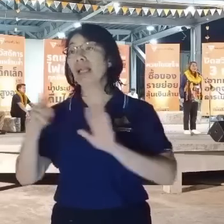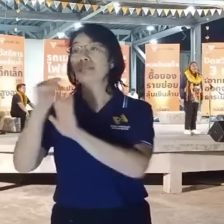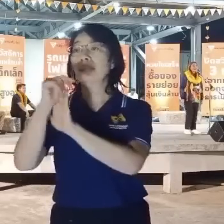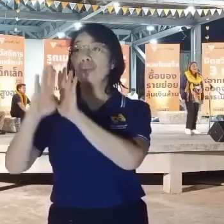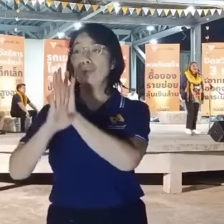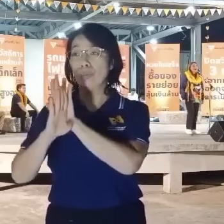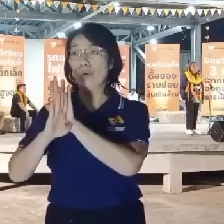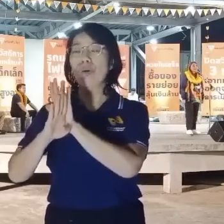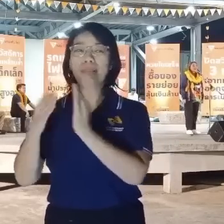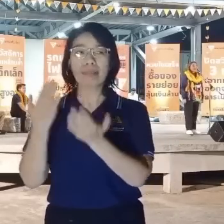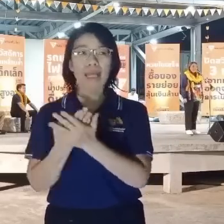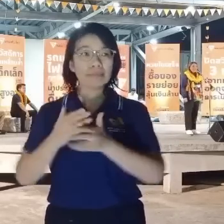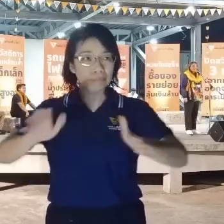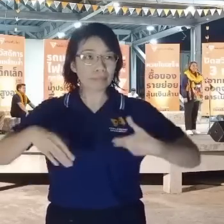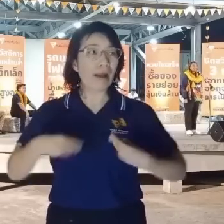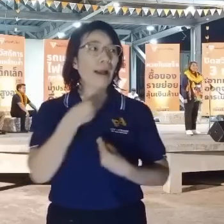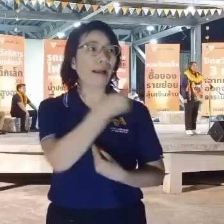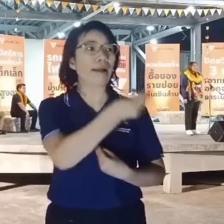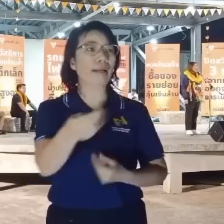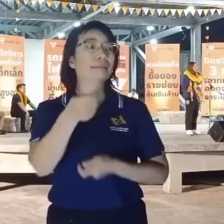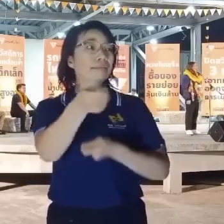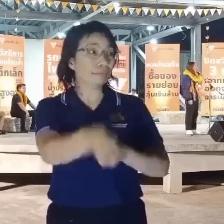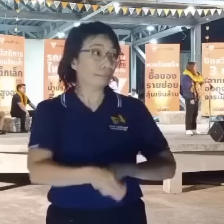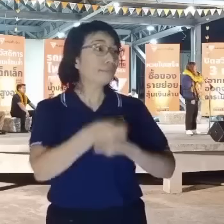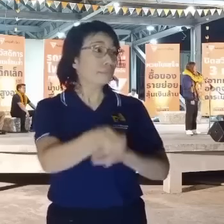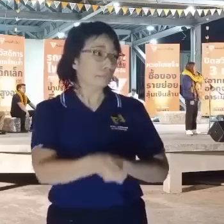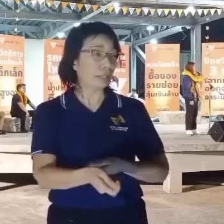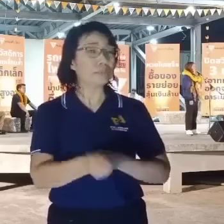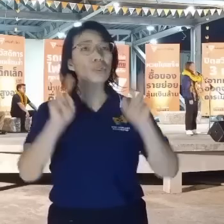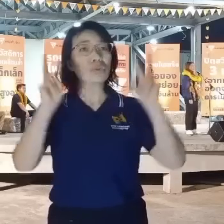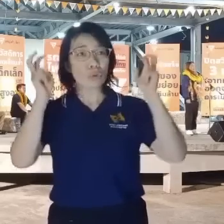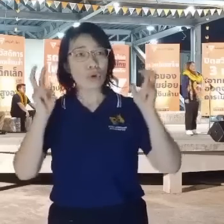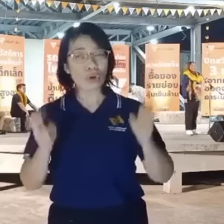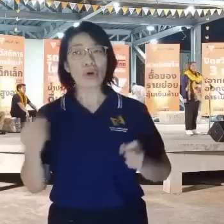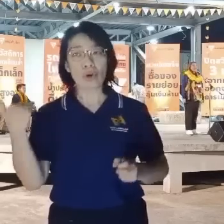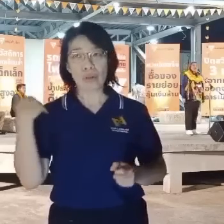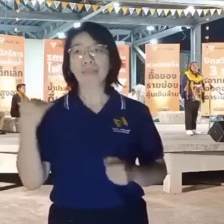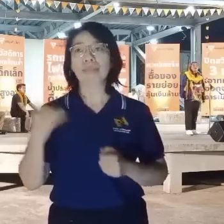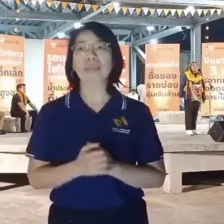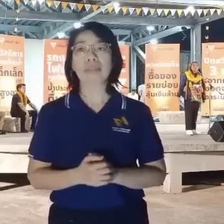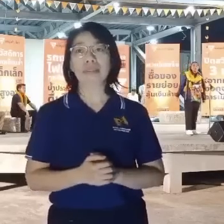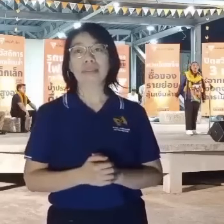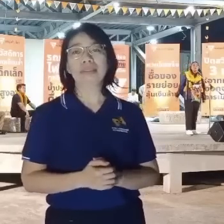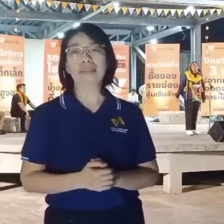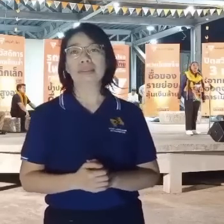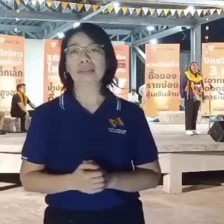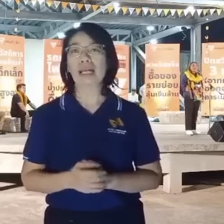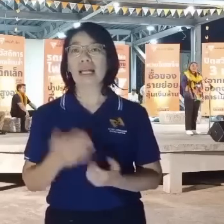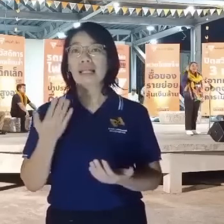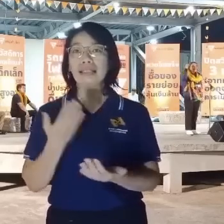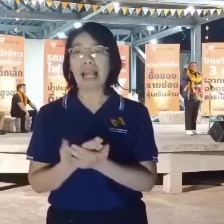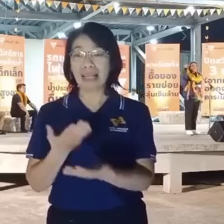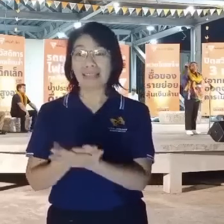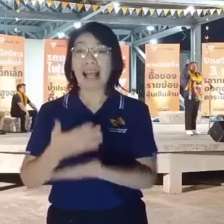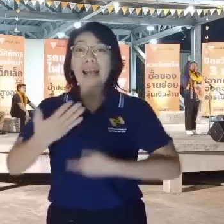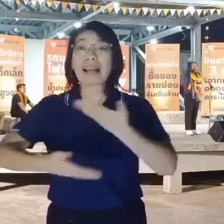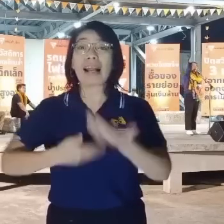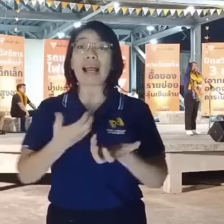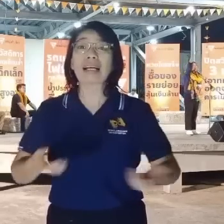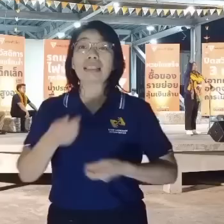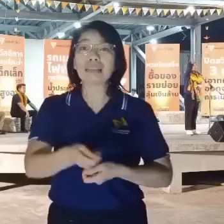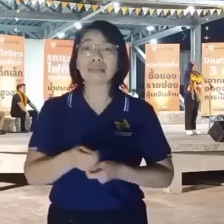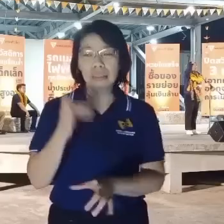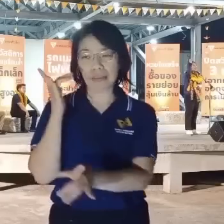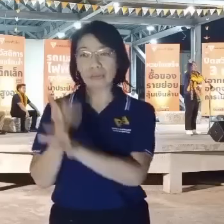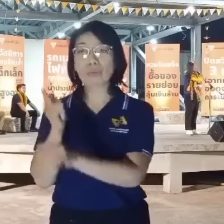เพิ่มรายได้ให้กับเกษตรกรวันนี้หลายว่าที่ผู้สมัครพูดไปแล้วคือเพิ่มมูลค่าสินค้าเกษตรด้วยสุ